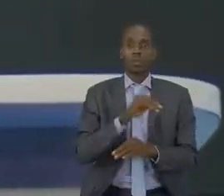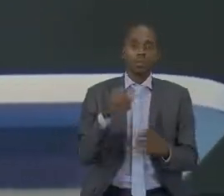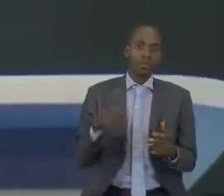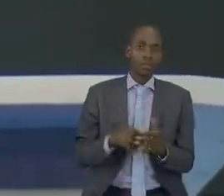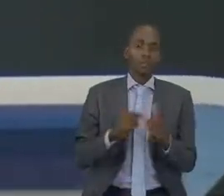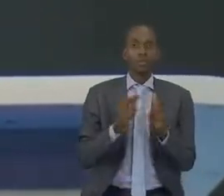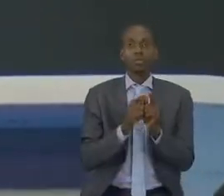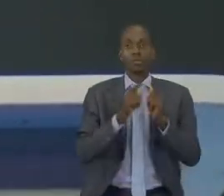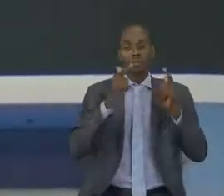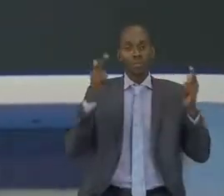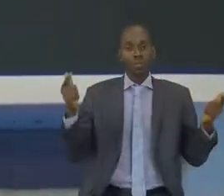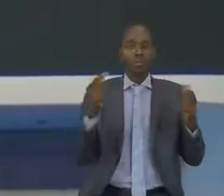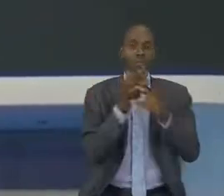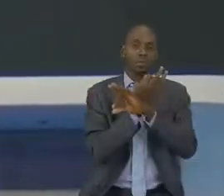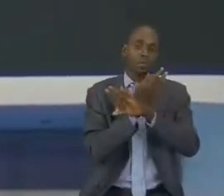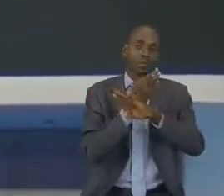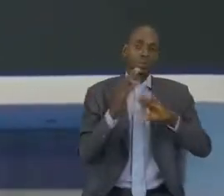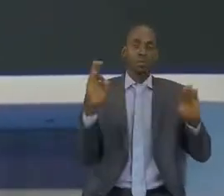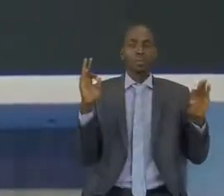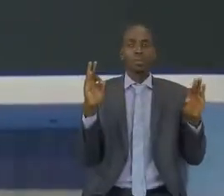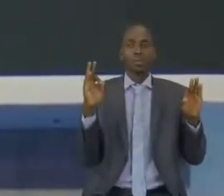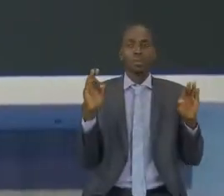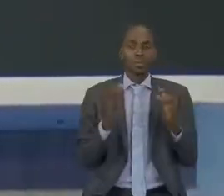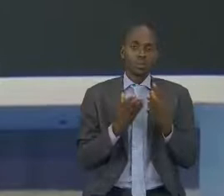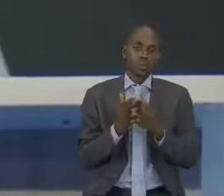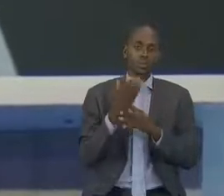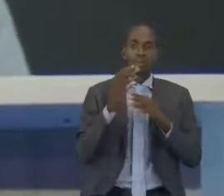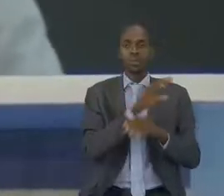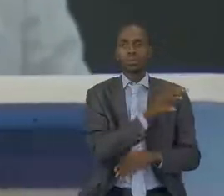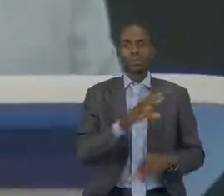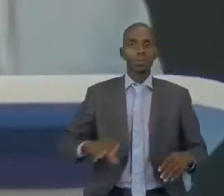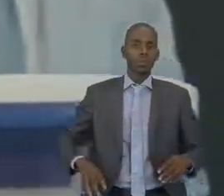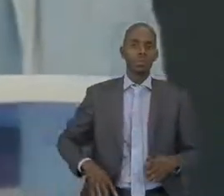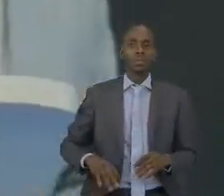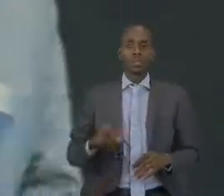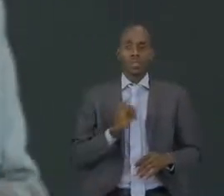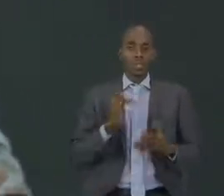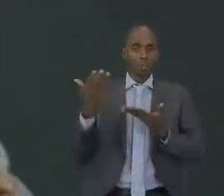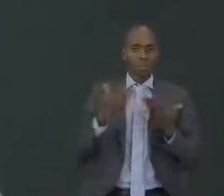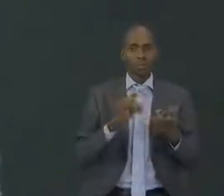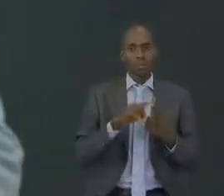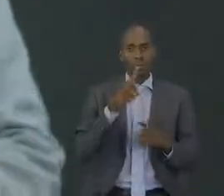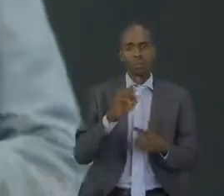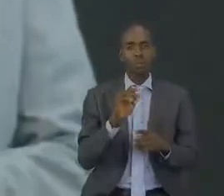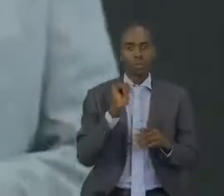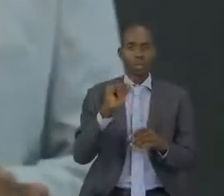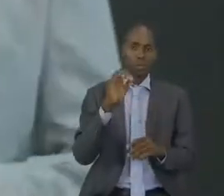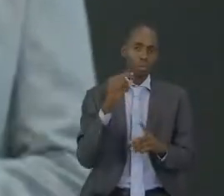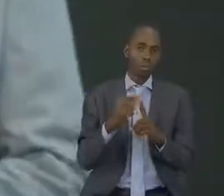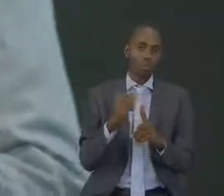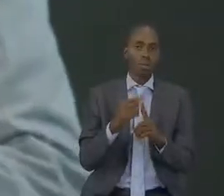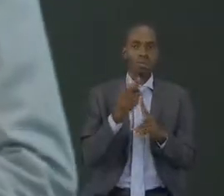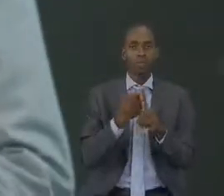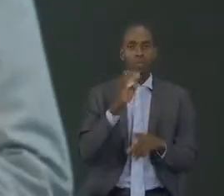de cette la croisade, la libération surnaturelle, je vous donne un message